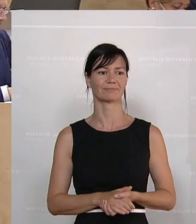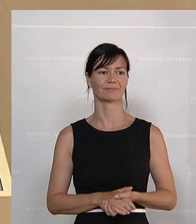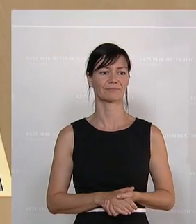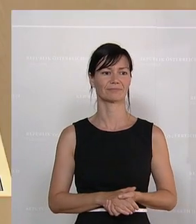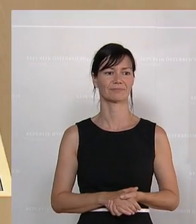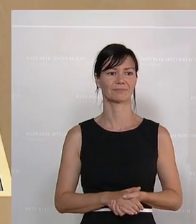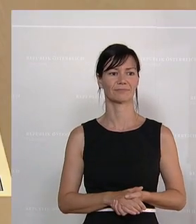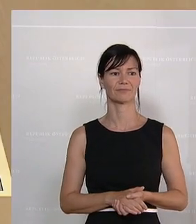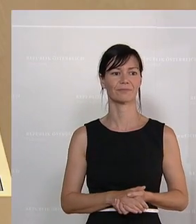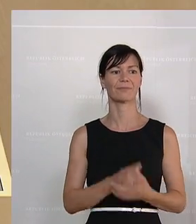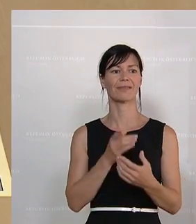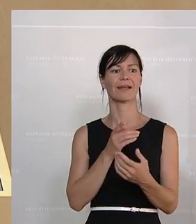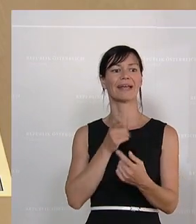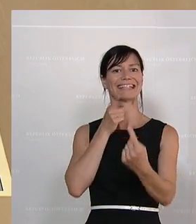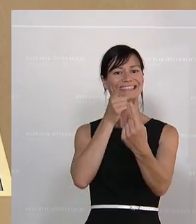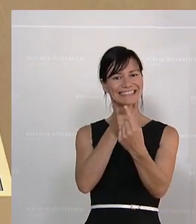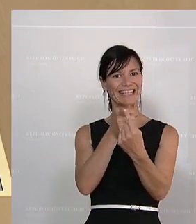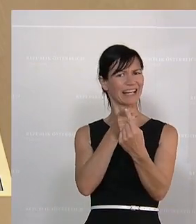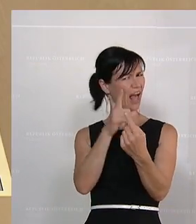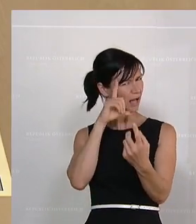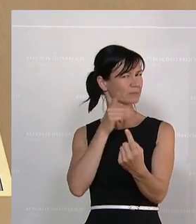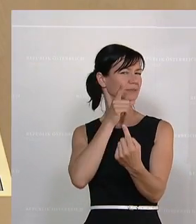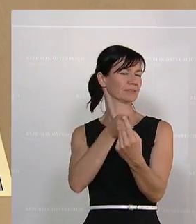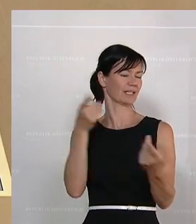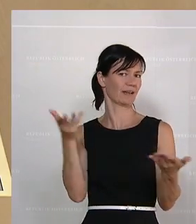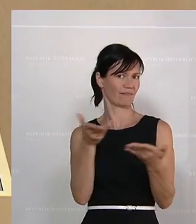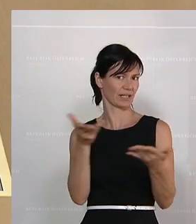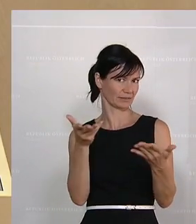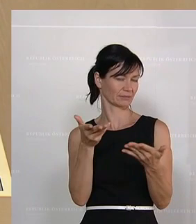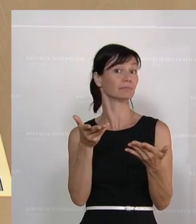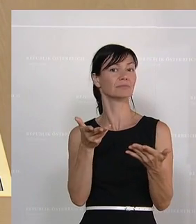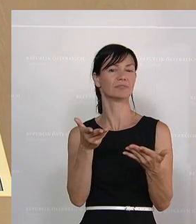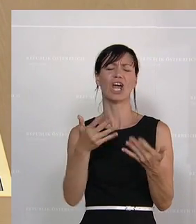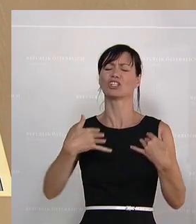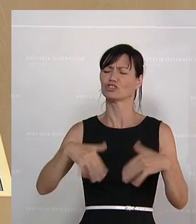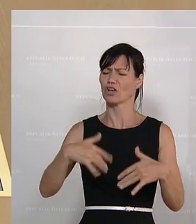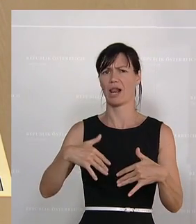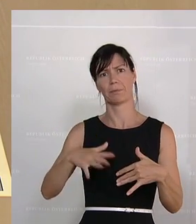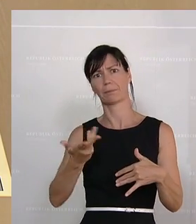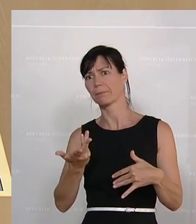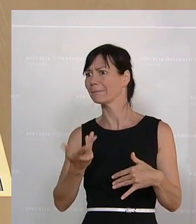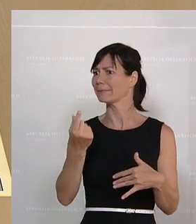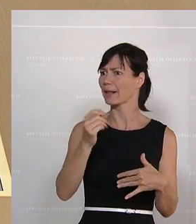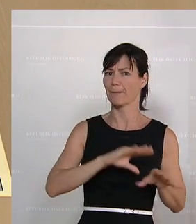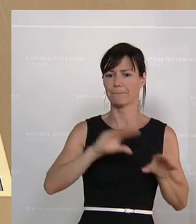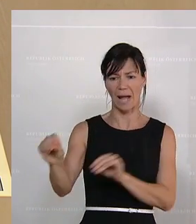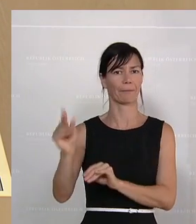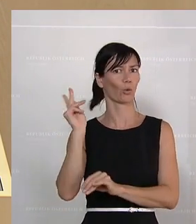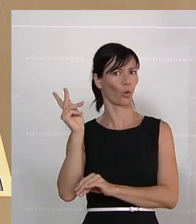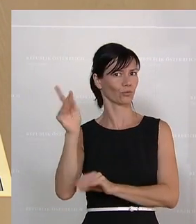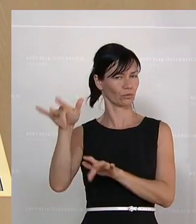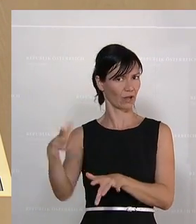das große ziel dieses entlastungspaket ist dass wir schnell helfen dass das geld schnell auf den konten ist dass es